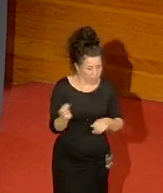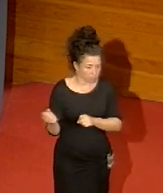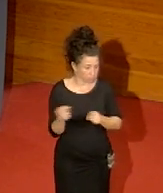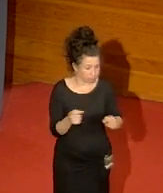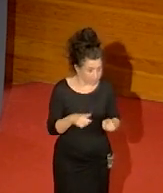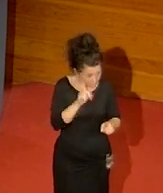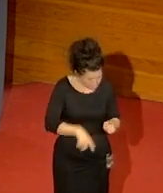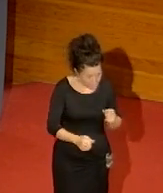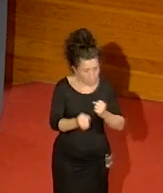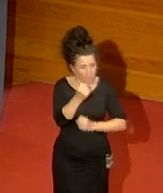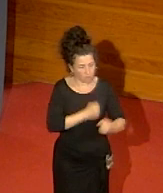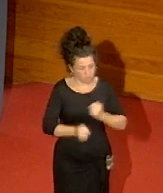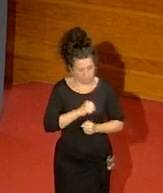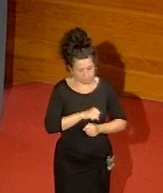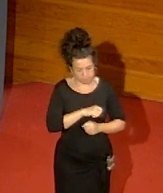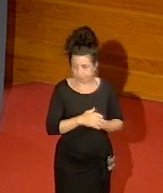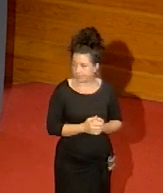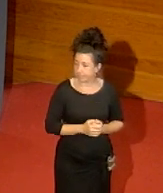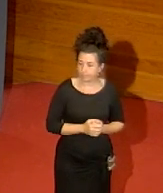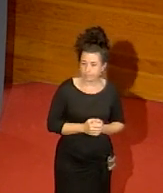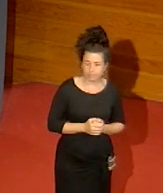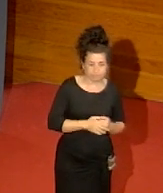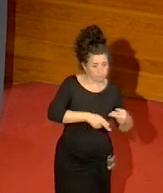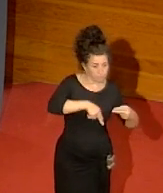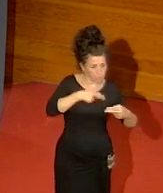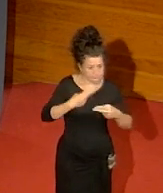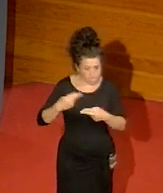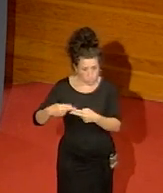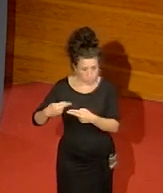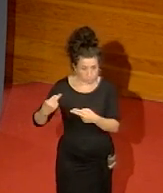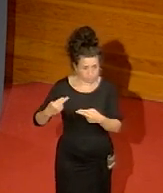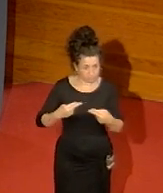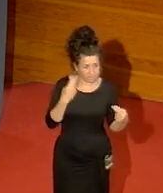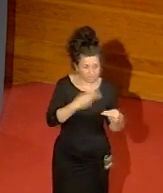ekonomiak. Ba, mugak, esaten dizuen,